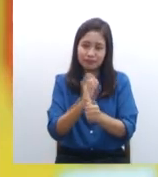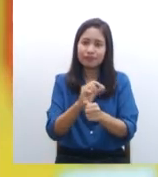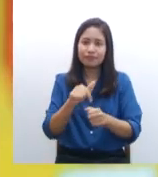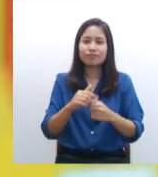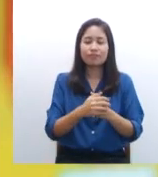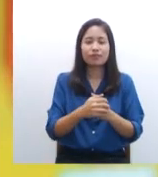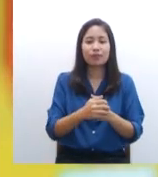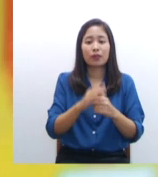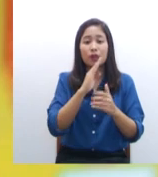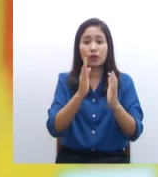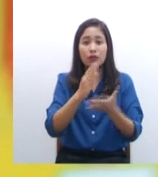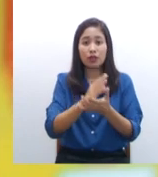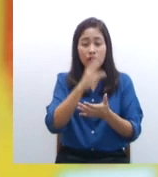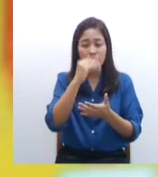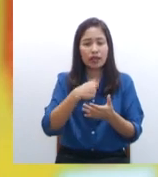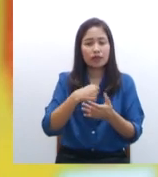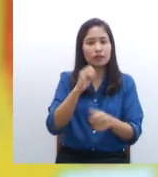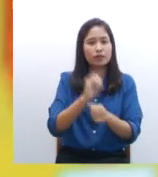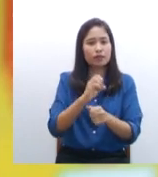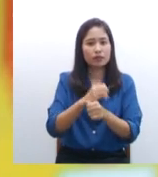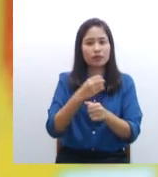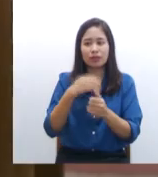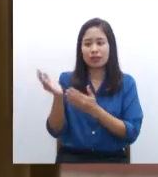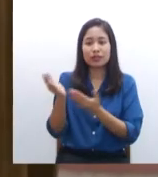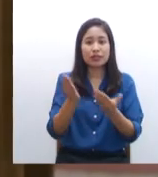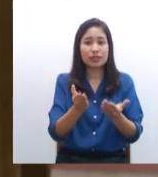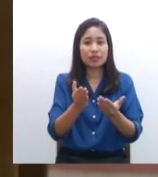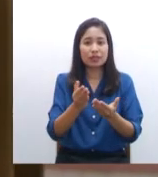ถูกแนะนำถึง3ครั้งก็จะเชิญผู้ปกครองมาพบ